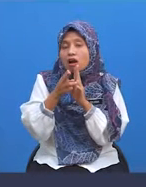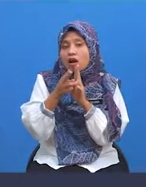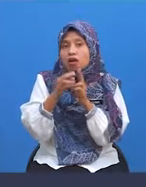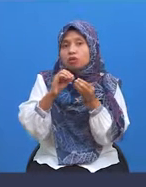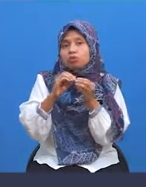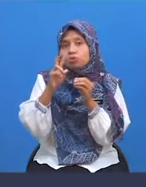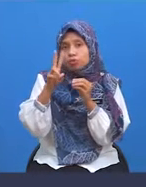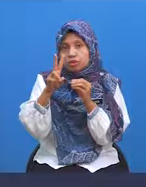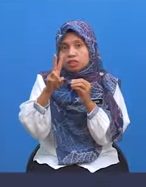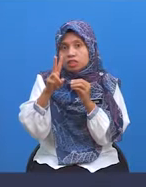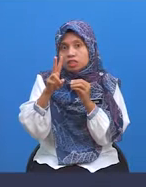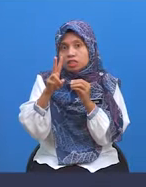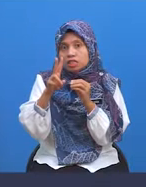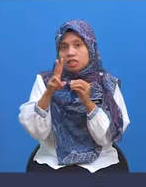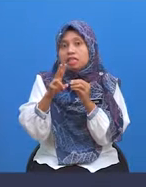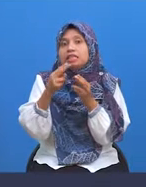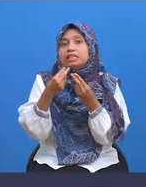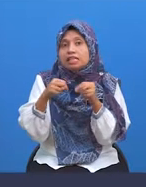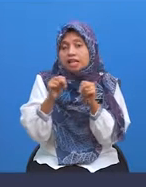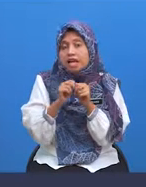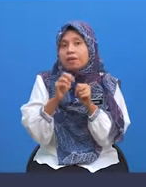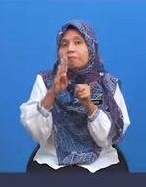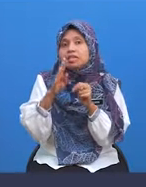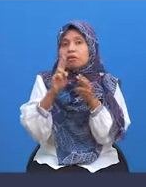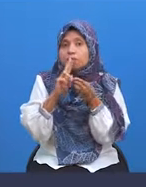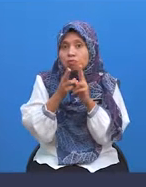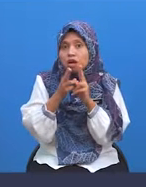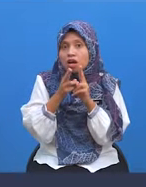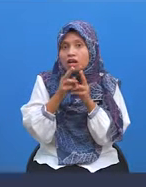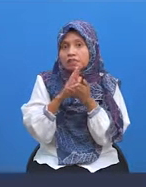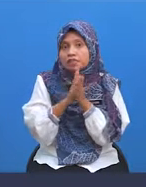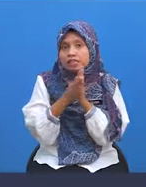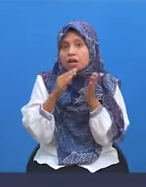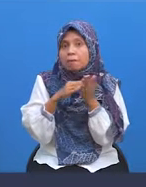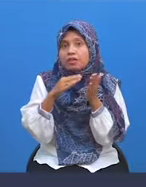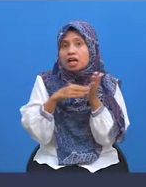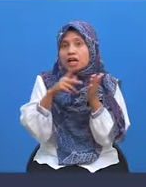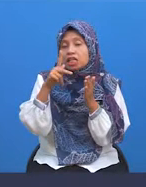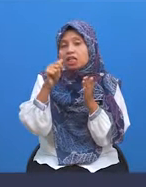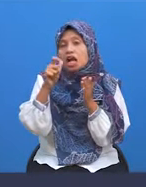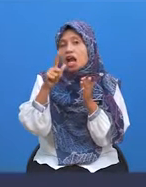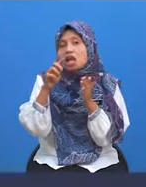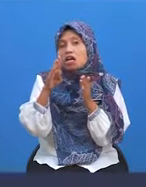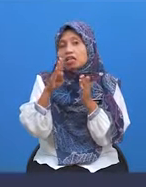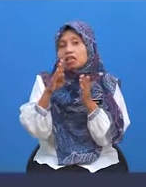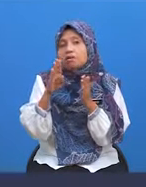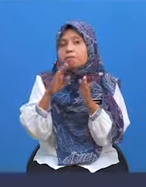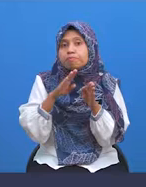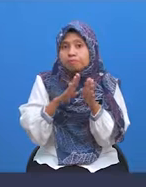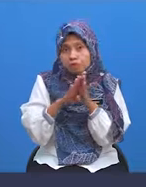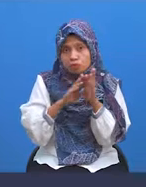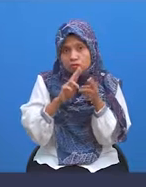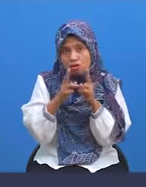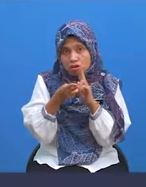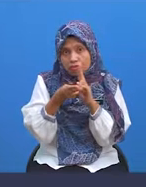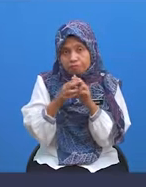Yang kedua, apabila nilai B berubah, maka bilangan kala pada graf kita berubah.